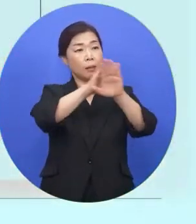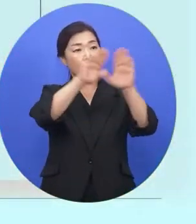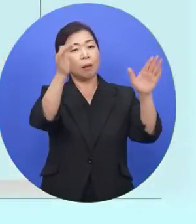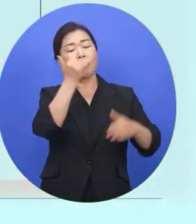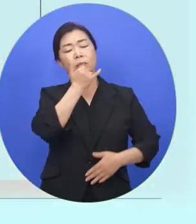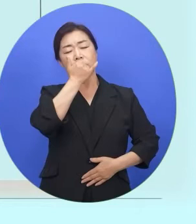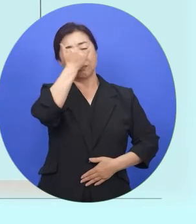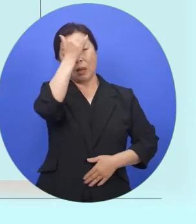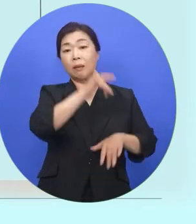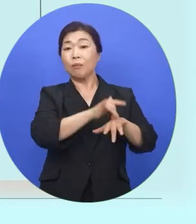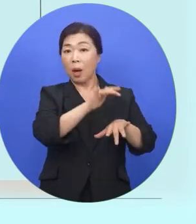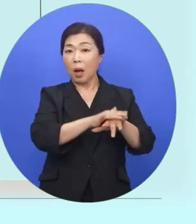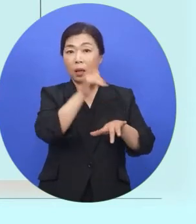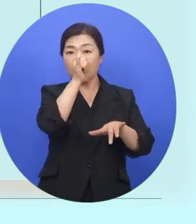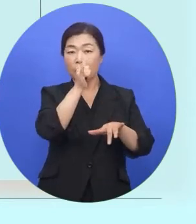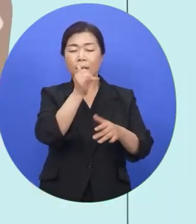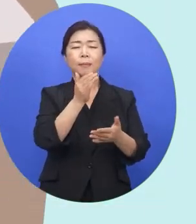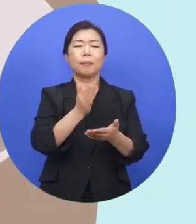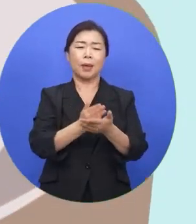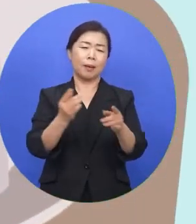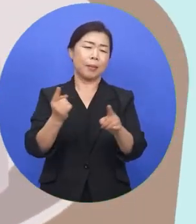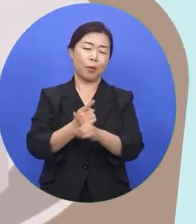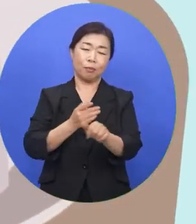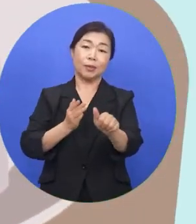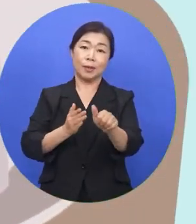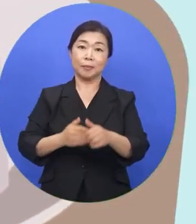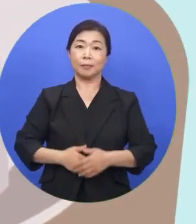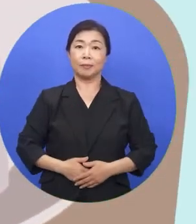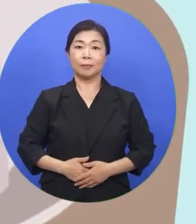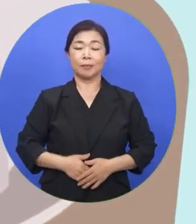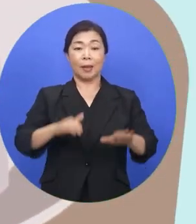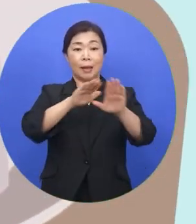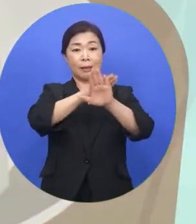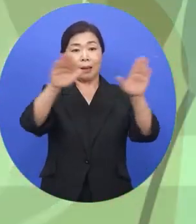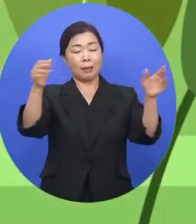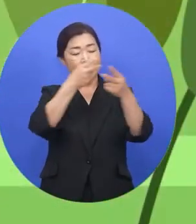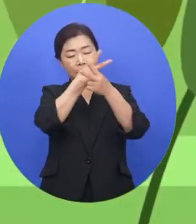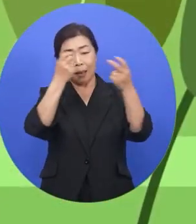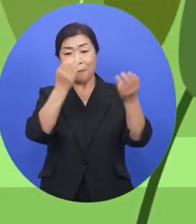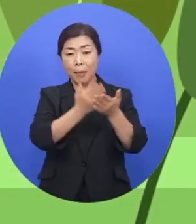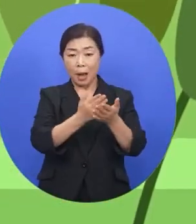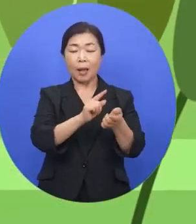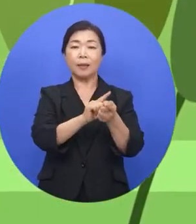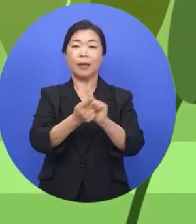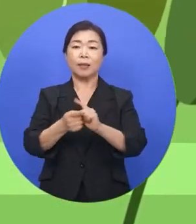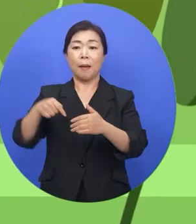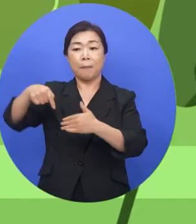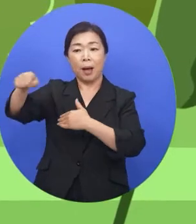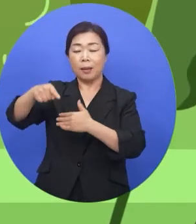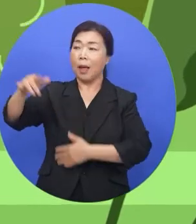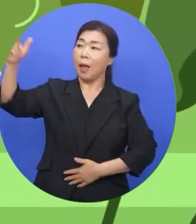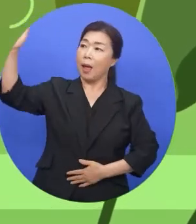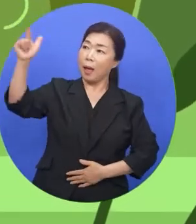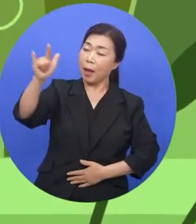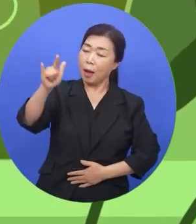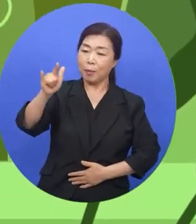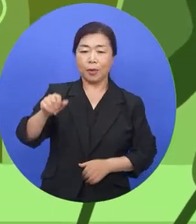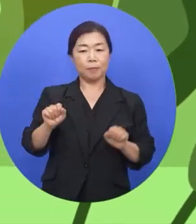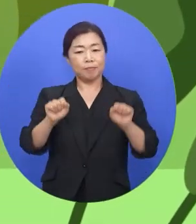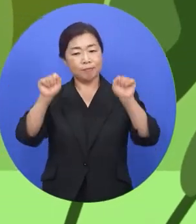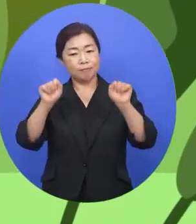만약 낮잠 습관이 있다면 바꿔보세요. 낮잠을 자는 대신 밖에 나가 햇볕을